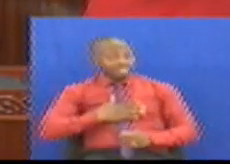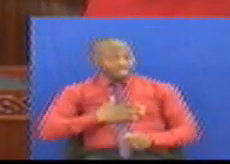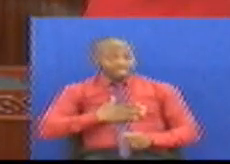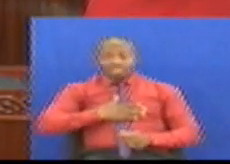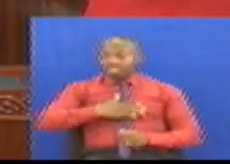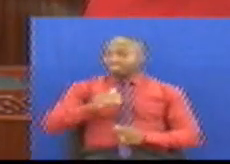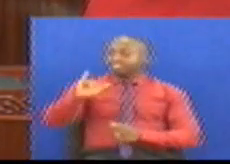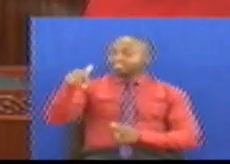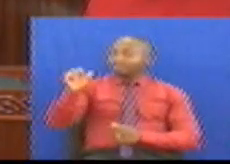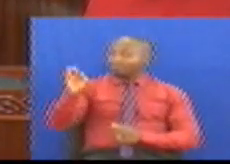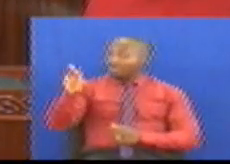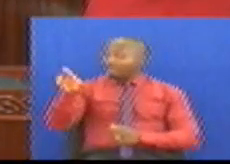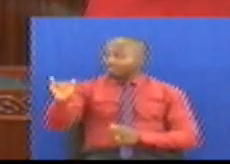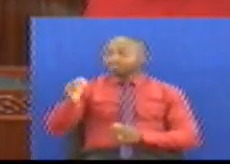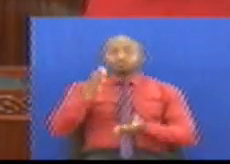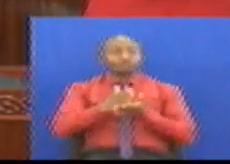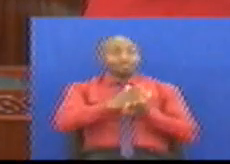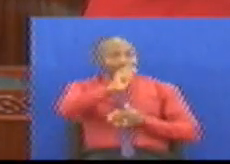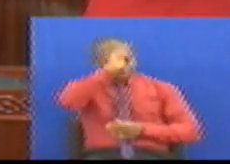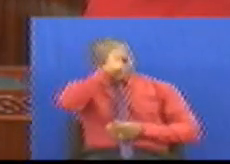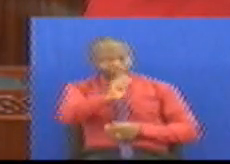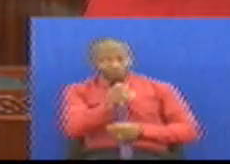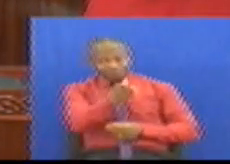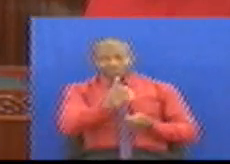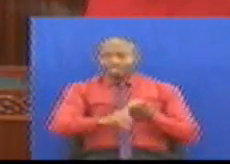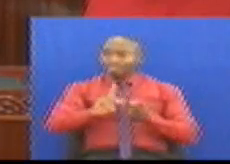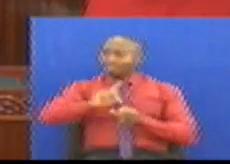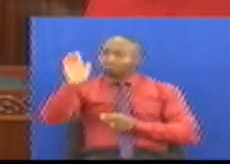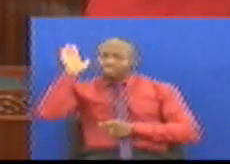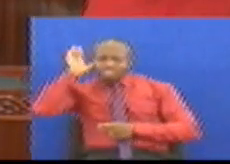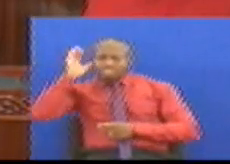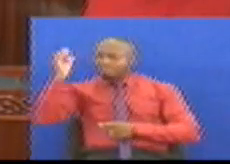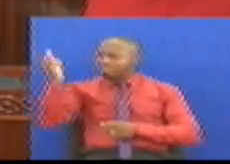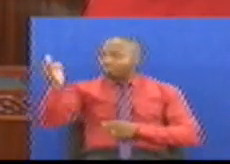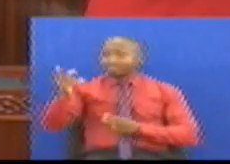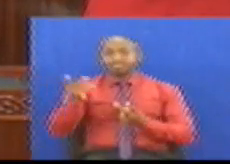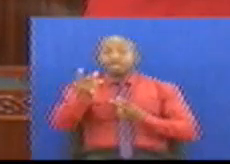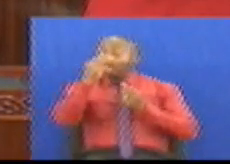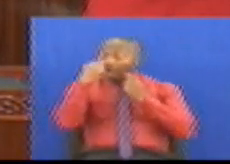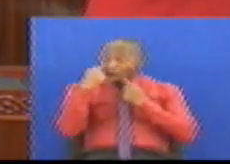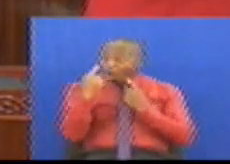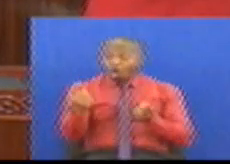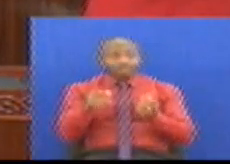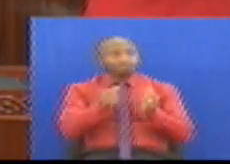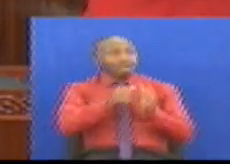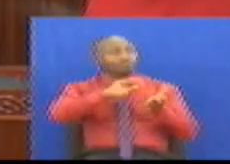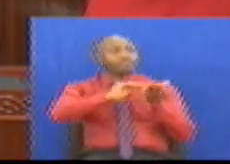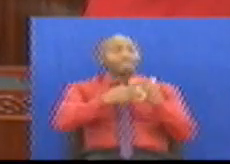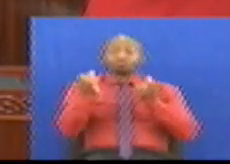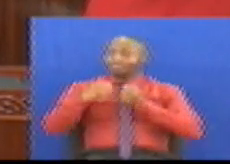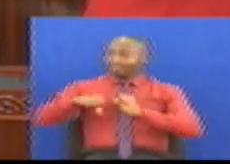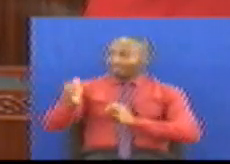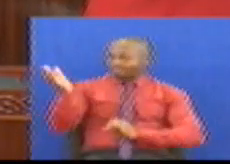Jafari ambaye namheshimu sana. Ukisikiliza hotuba yake ni kama vile haoni kinachofanyika, lakini pia ni kama